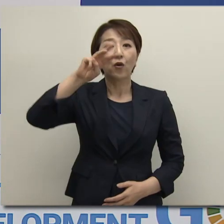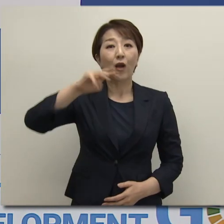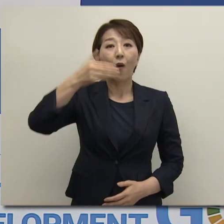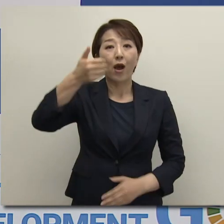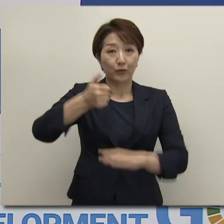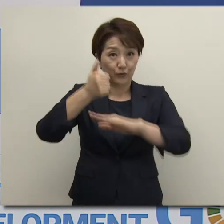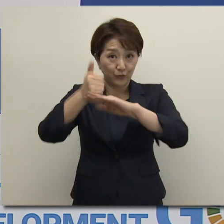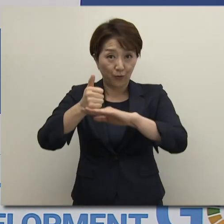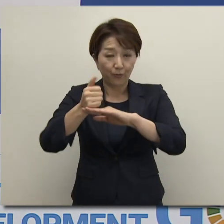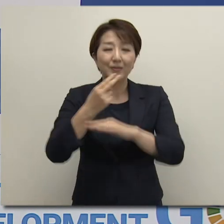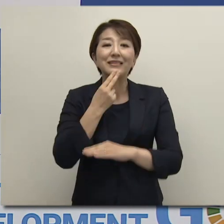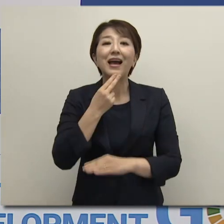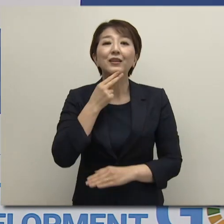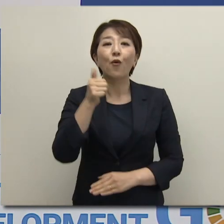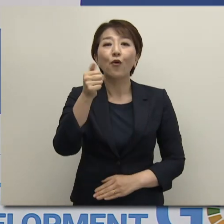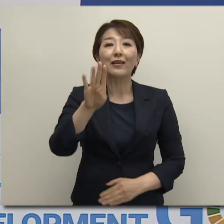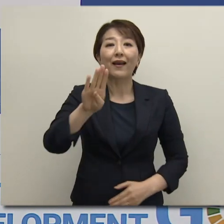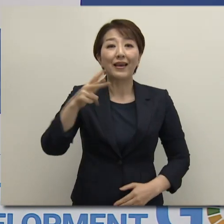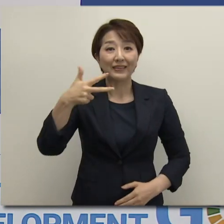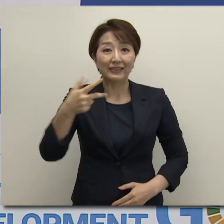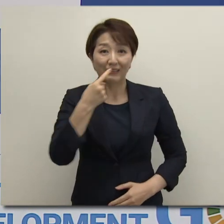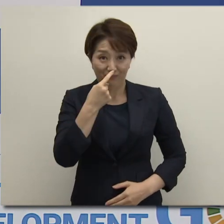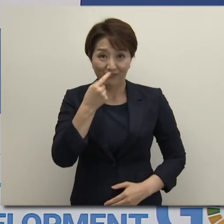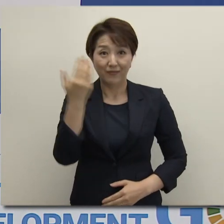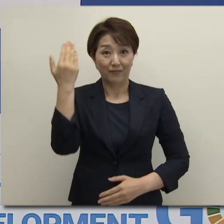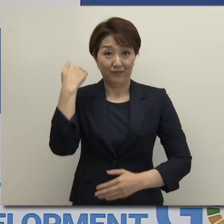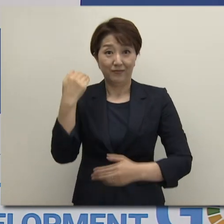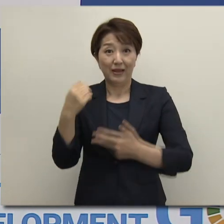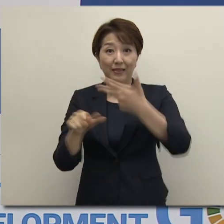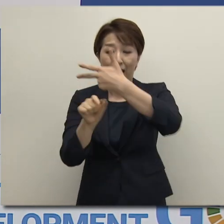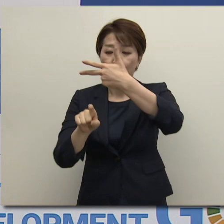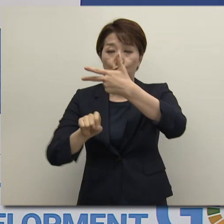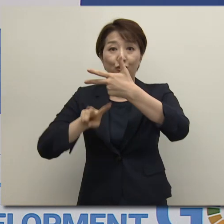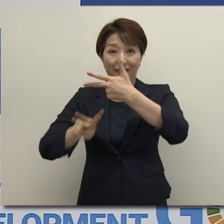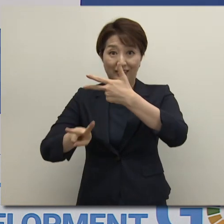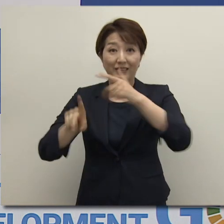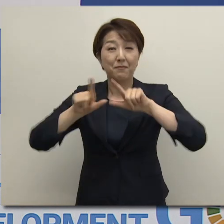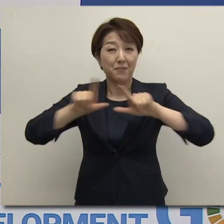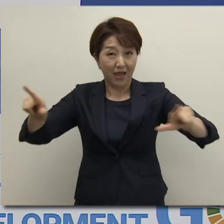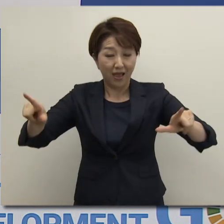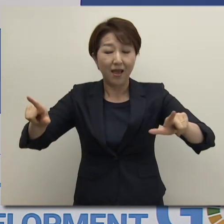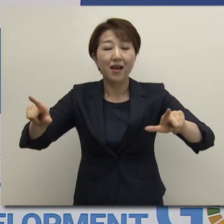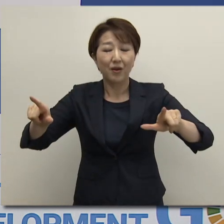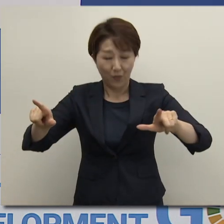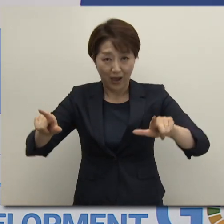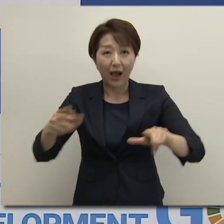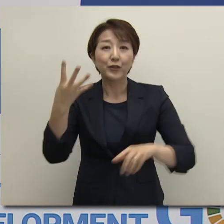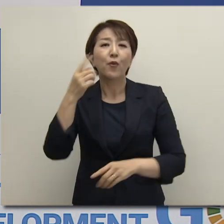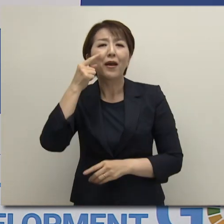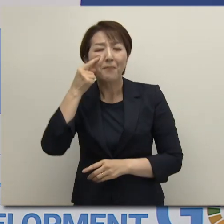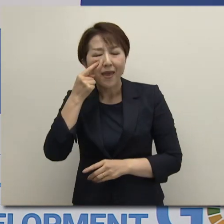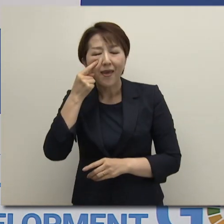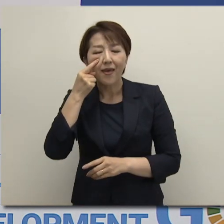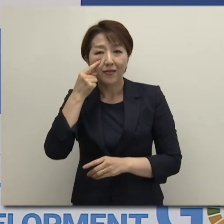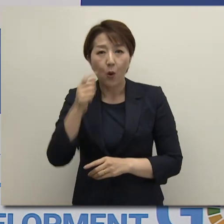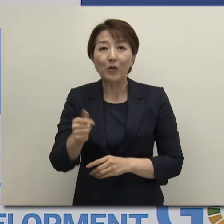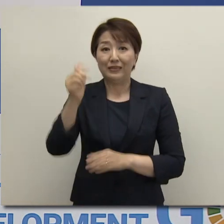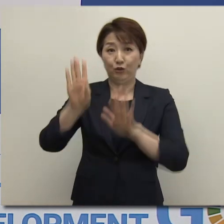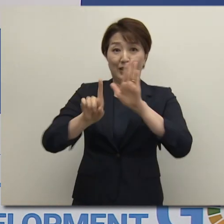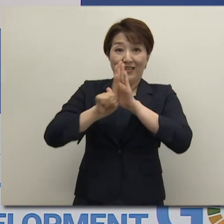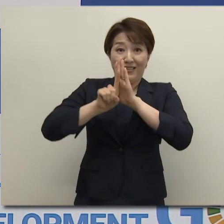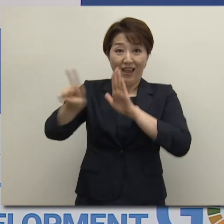江戸学長の斎藤剛史です7月12日に発射された4度目の緊急事態宣言が